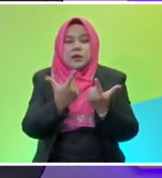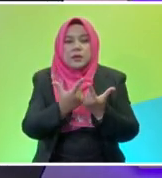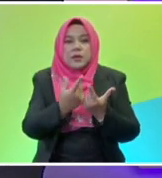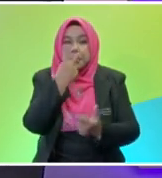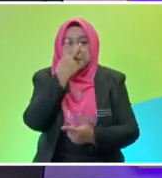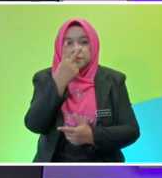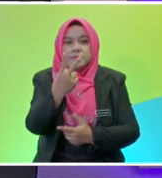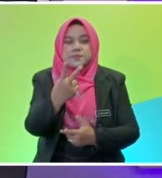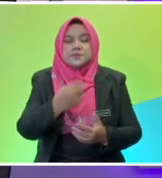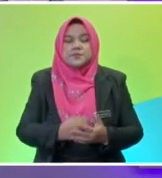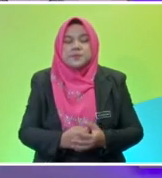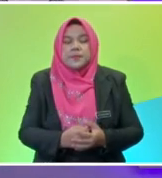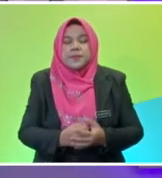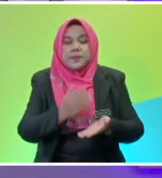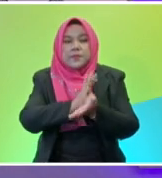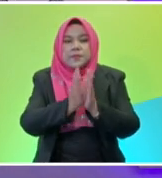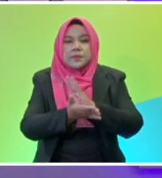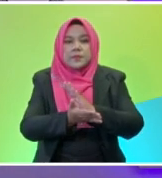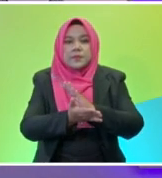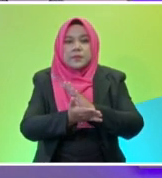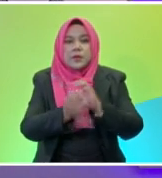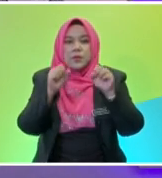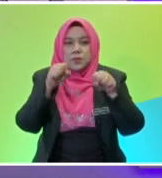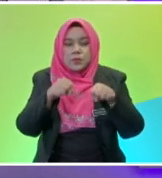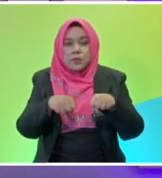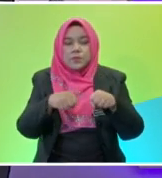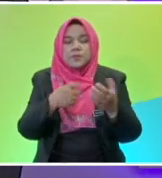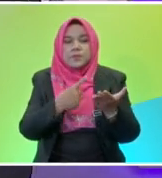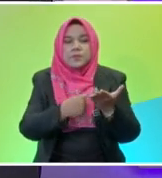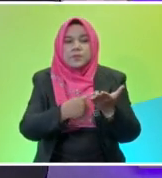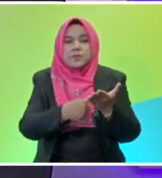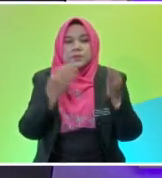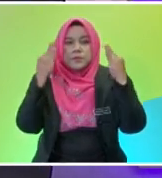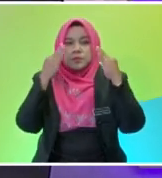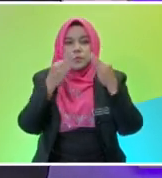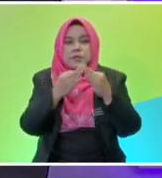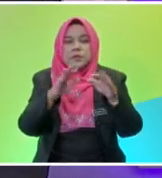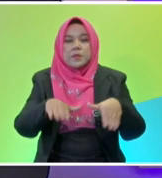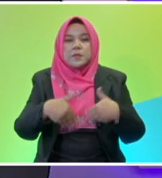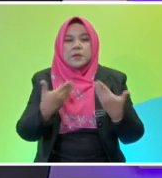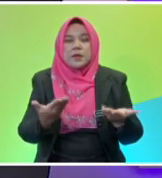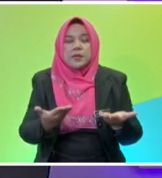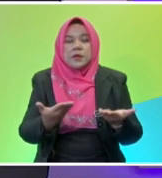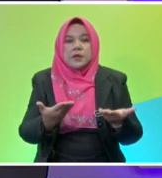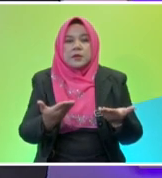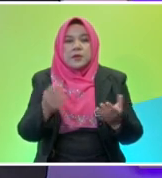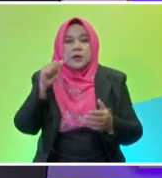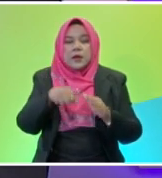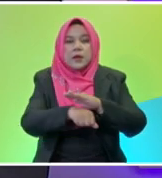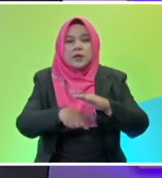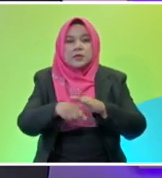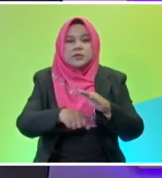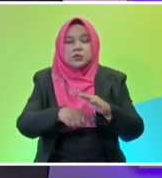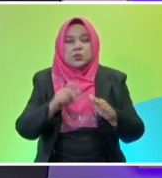Oke jadi kita boleh perincian satu persatu lah kita akan berkenakan Bagaimana asas untuk